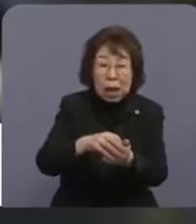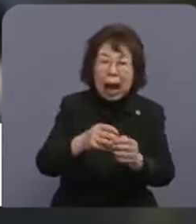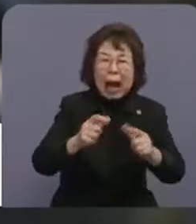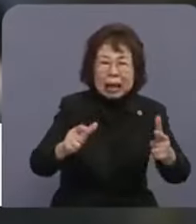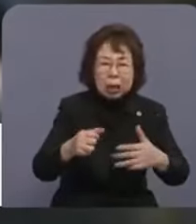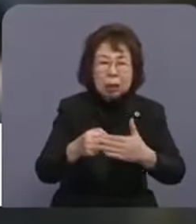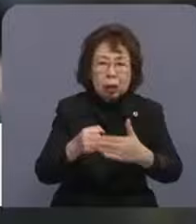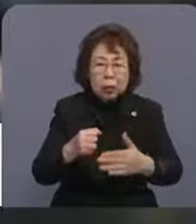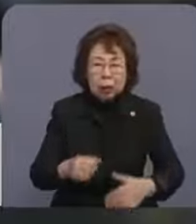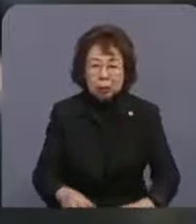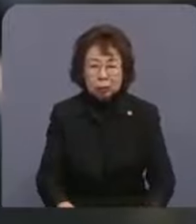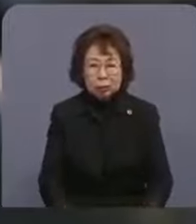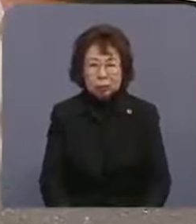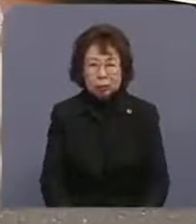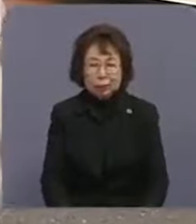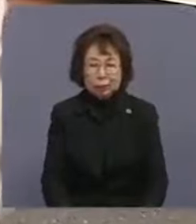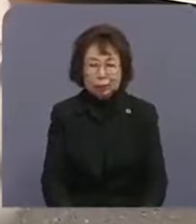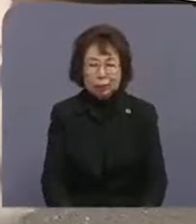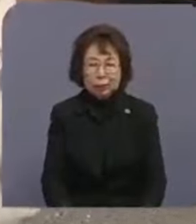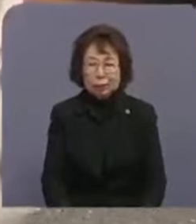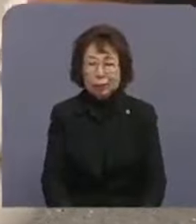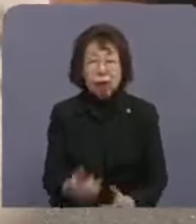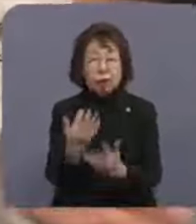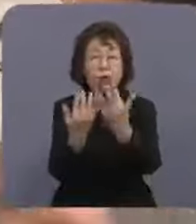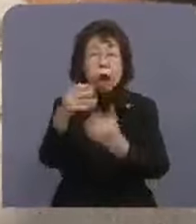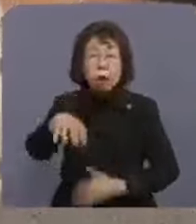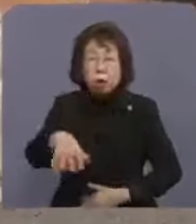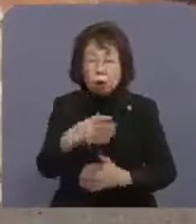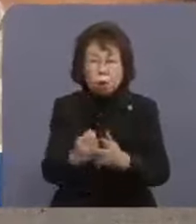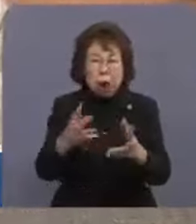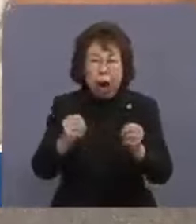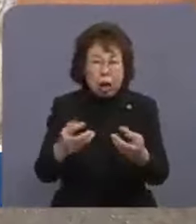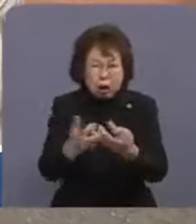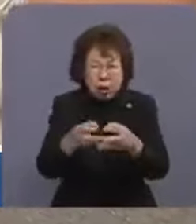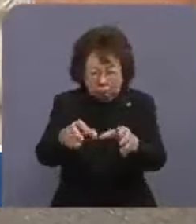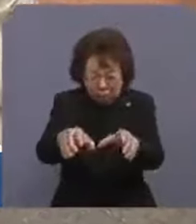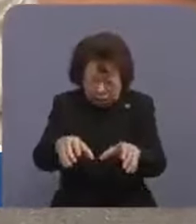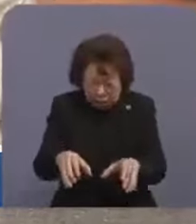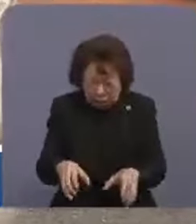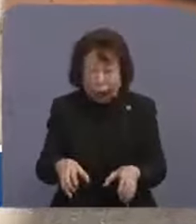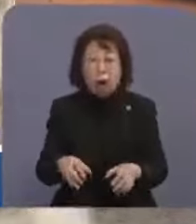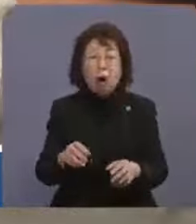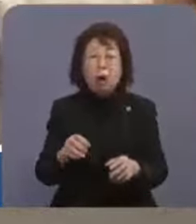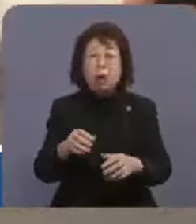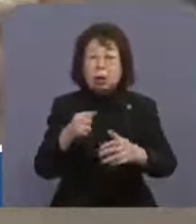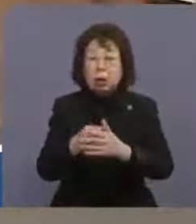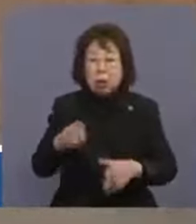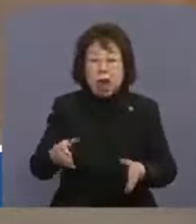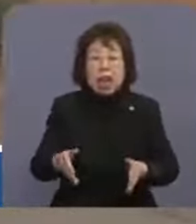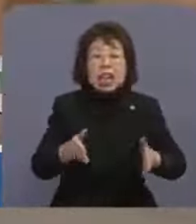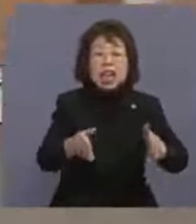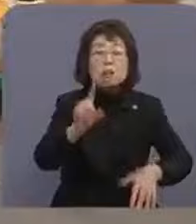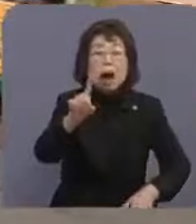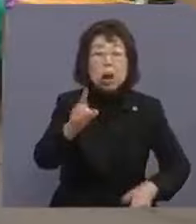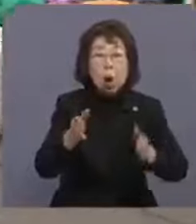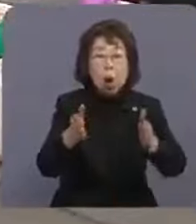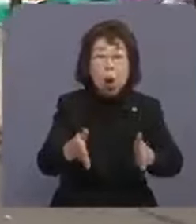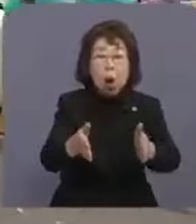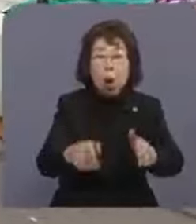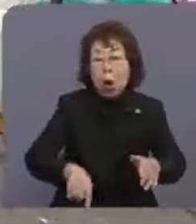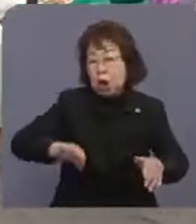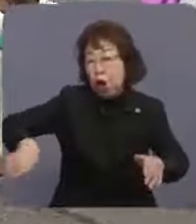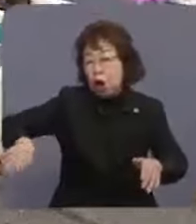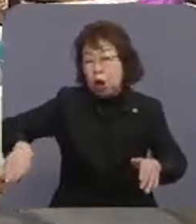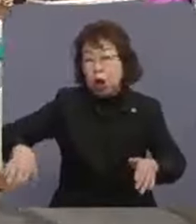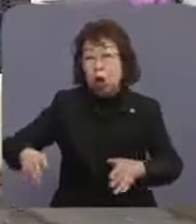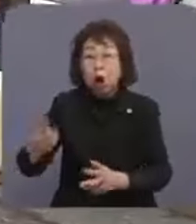포함되지 않기 때문입니다. 불이 났던 가게는 수많은 시장 상점들과 맞닿아 있는데요. 하지만 이 길목 하나를 사이에 두고